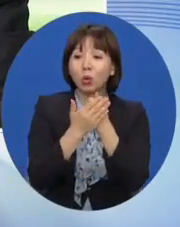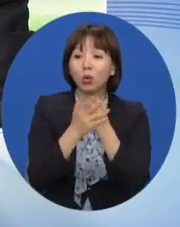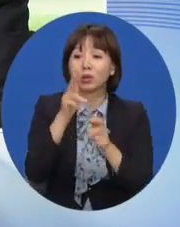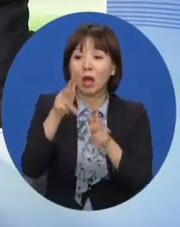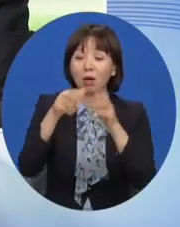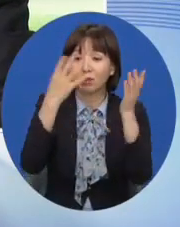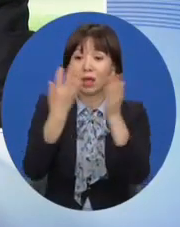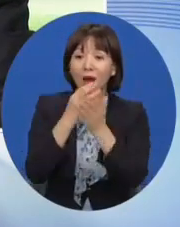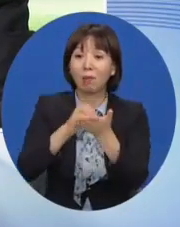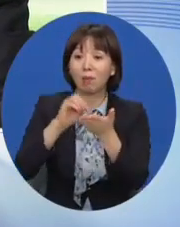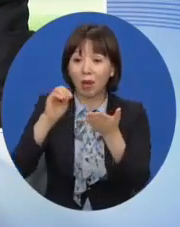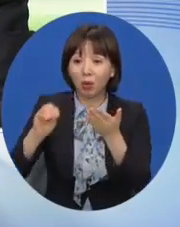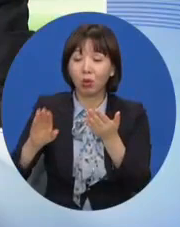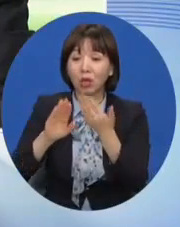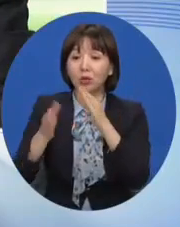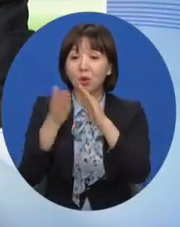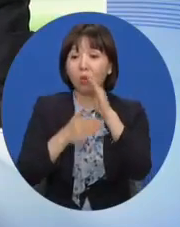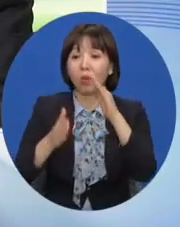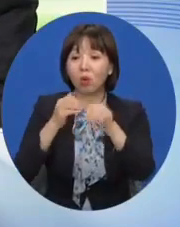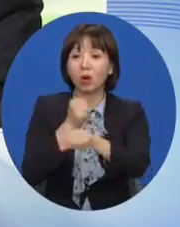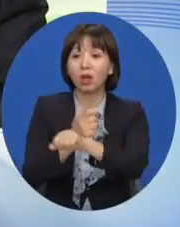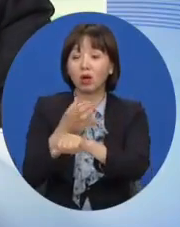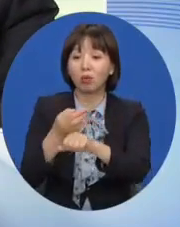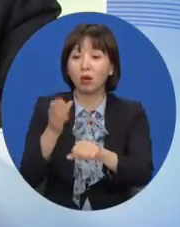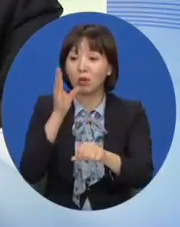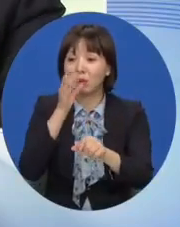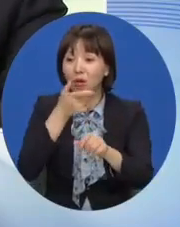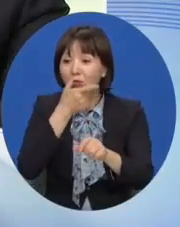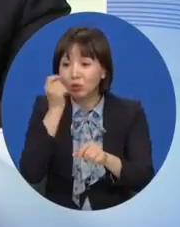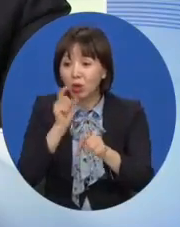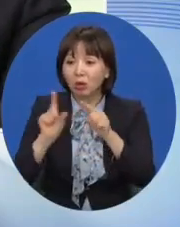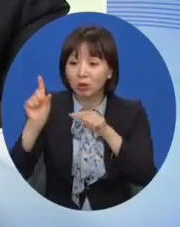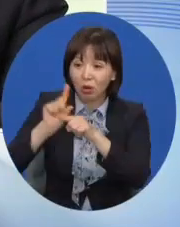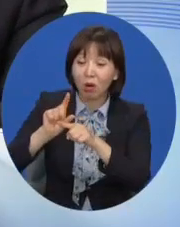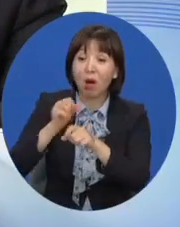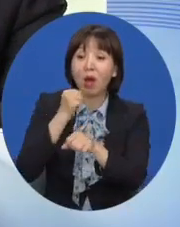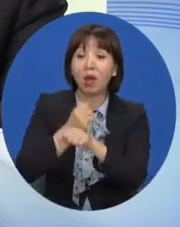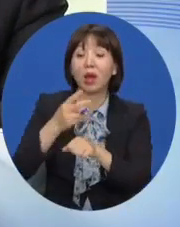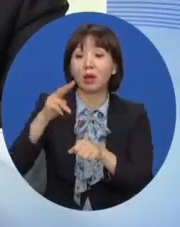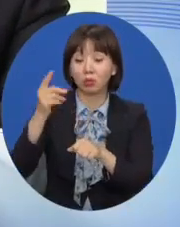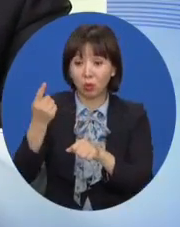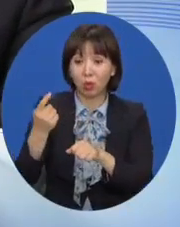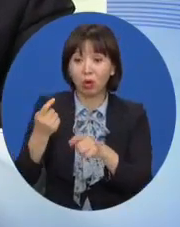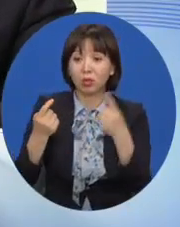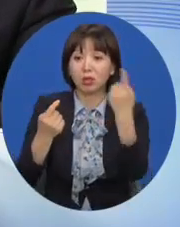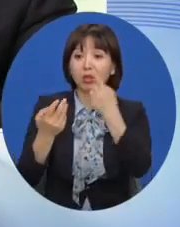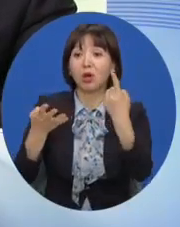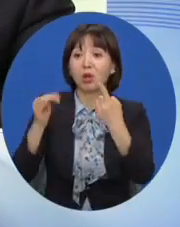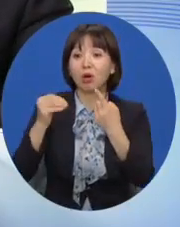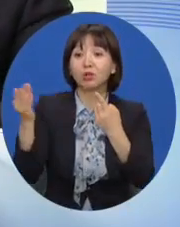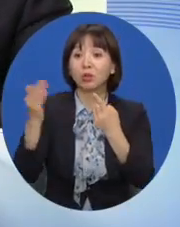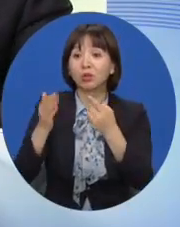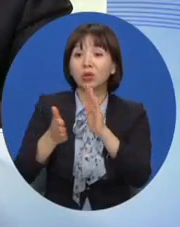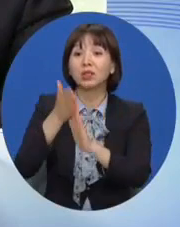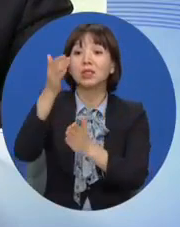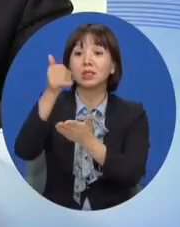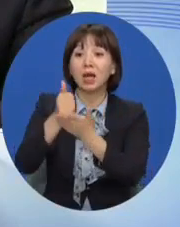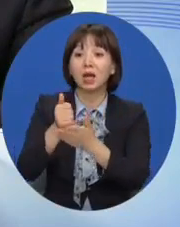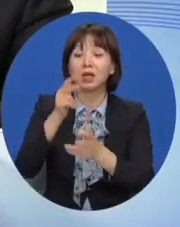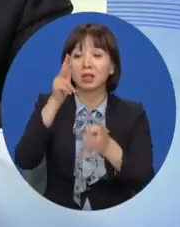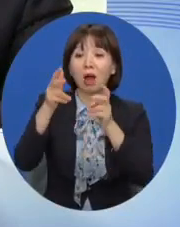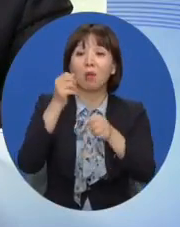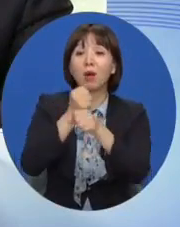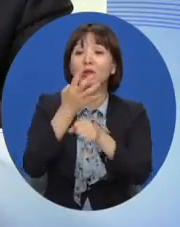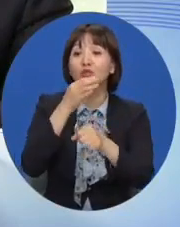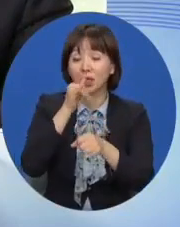제하고 또 공무원 인건비 부족한 거 보태고 이렇게 해도 그래도 한 천억 정도는 시장이 이 사업 저 사업을